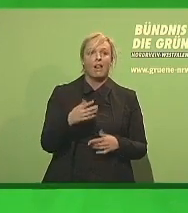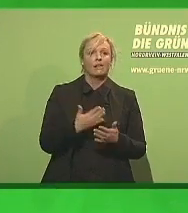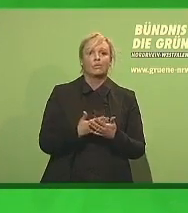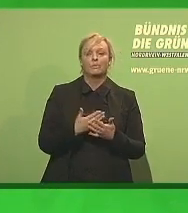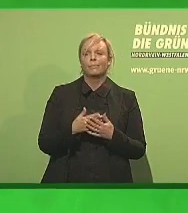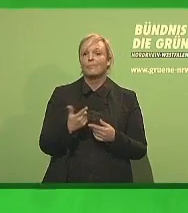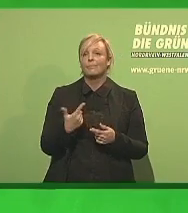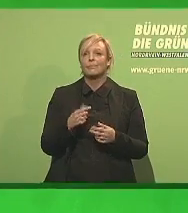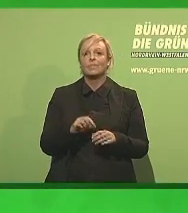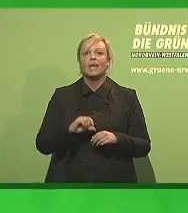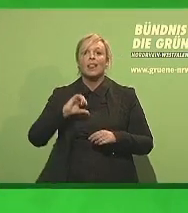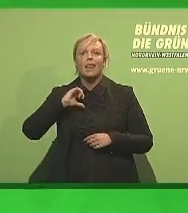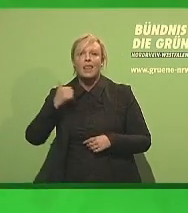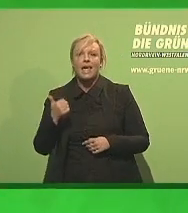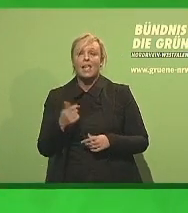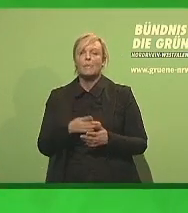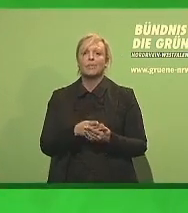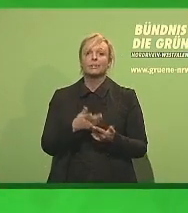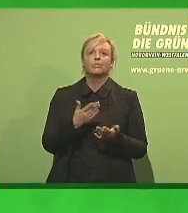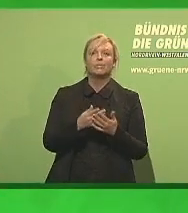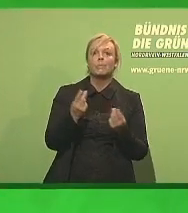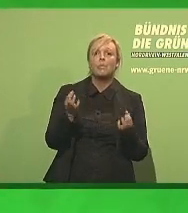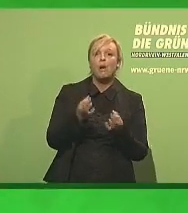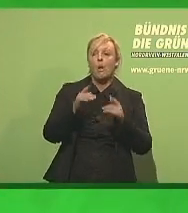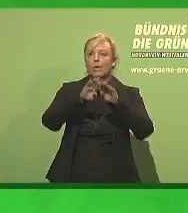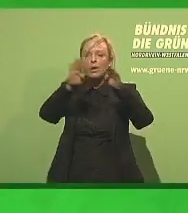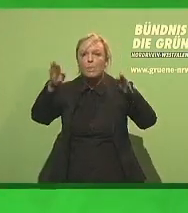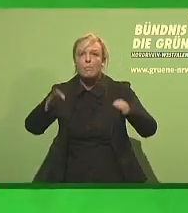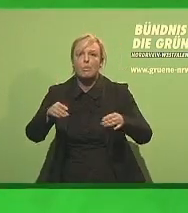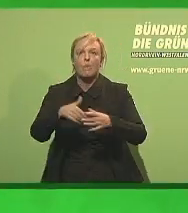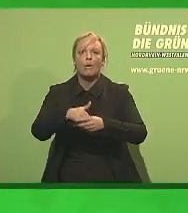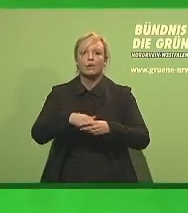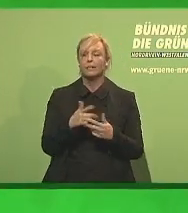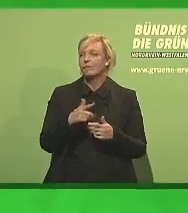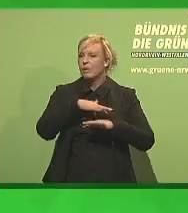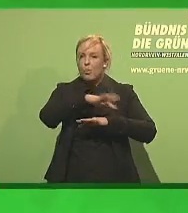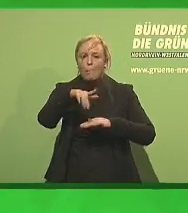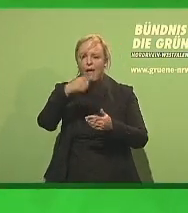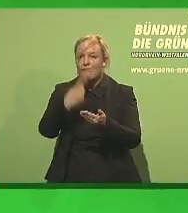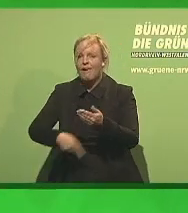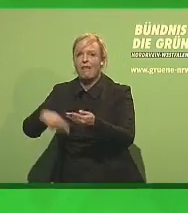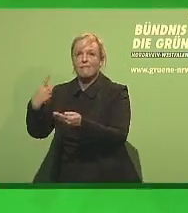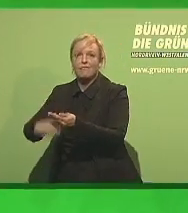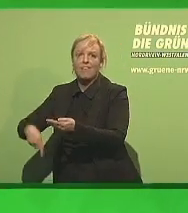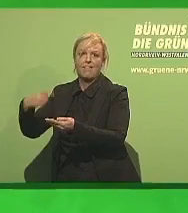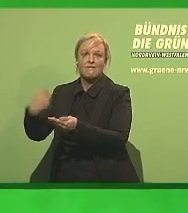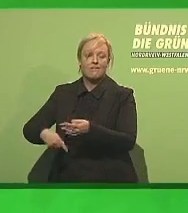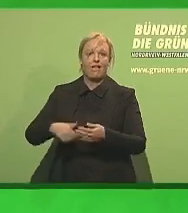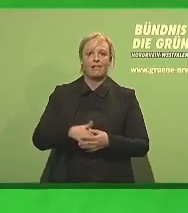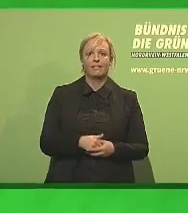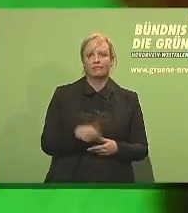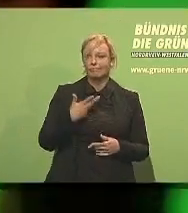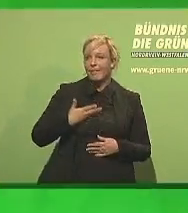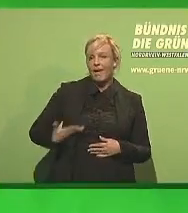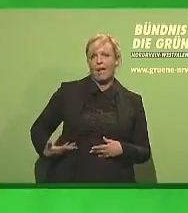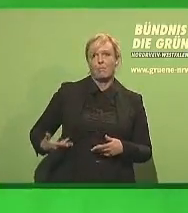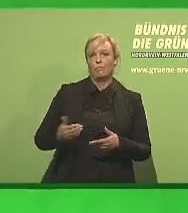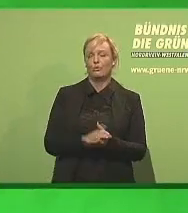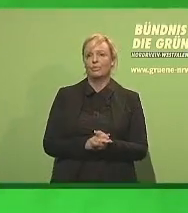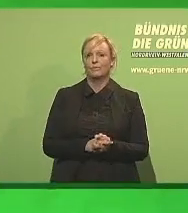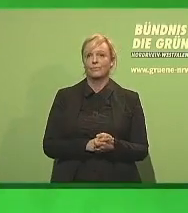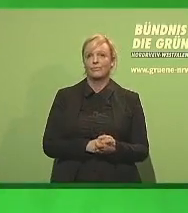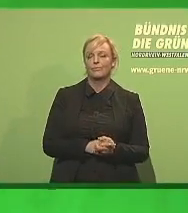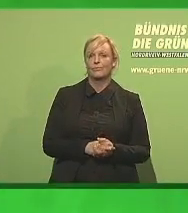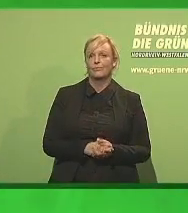täglichen Leben für die Menschen, an den Gebäuden, an der Substanz. Überall sehen wir doch, was los ist. Hier, liebe Freundinnen und